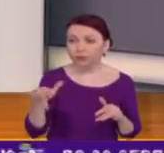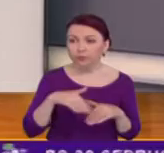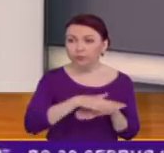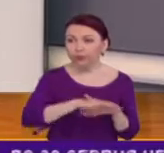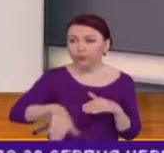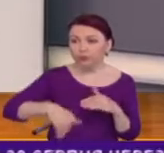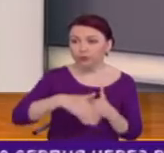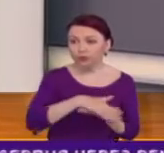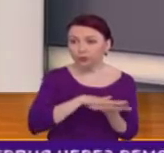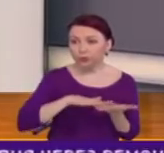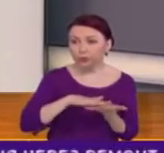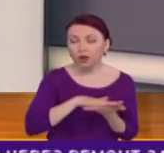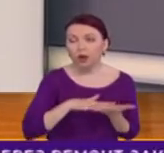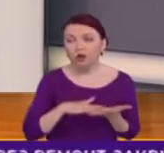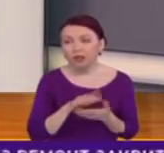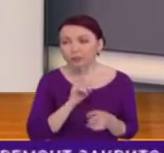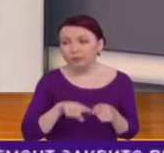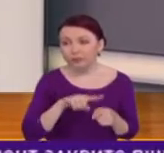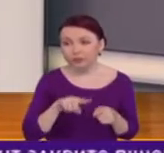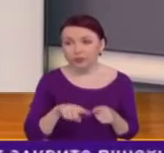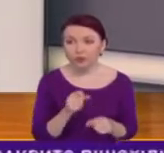того, щоб якнайшвидше